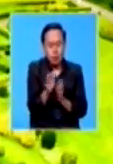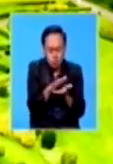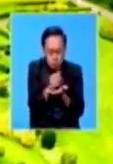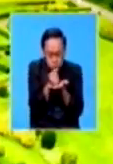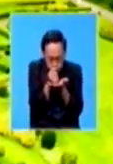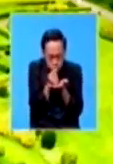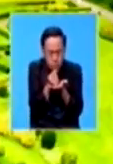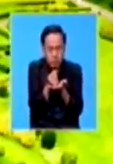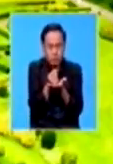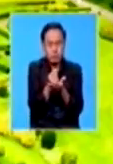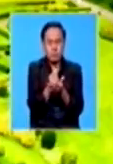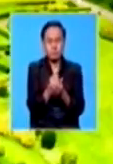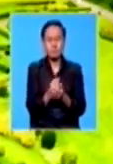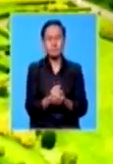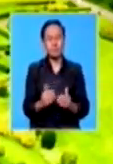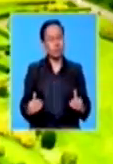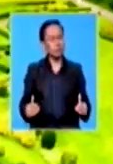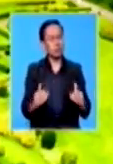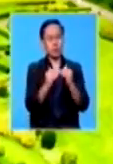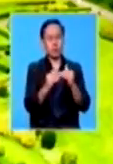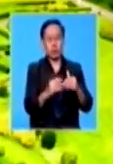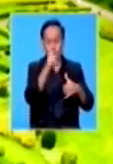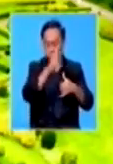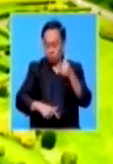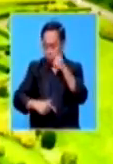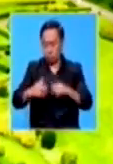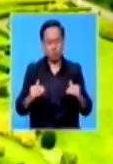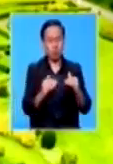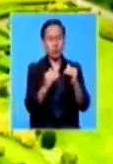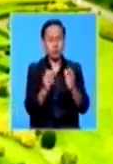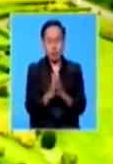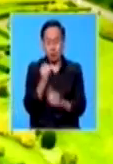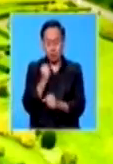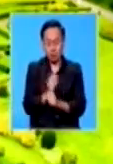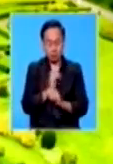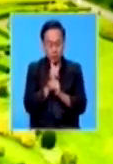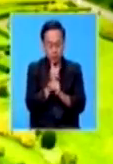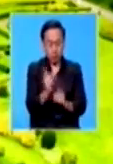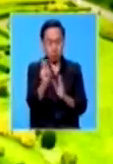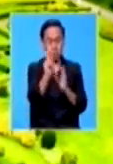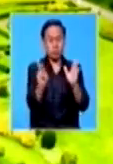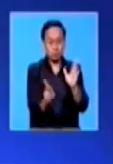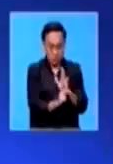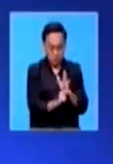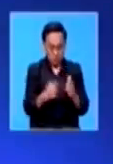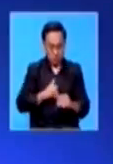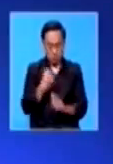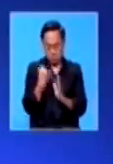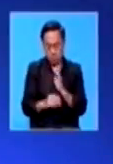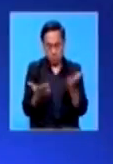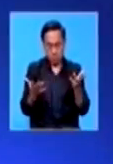ครับไม่งั้นก็เคยตัวกันอยู่แบบนี้ถ้าไม่ทำผิดกฎหมายเขาดำเนินการไม่สุจริตฟ้องมาเลยนะแต่ถ้าเข